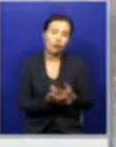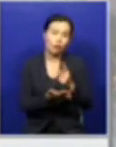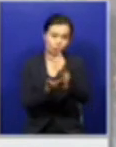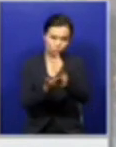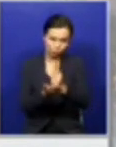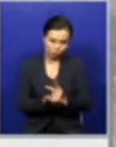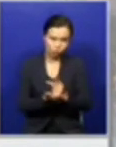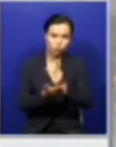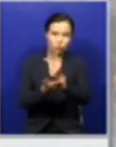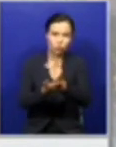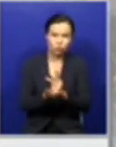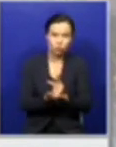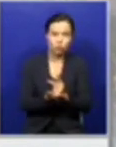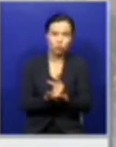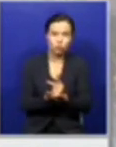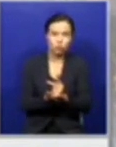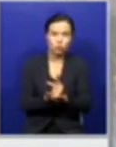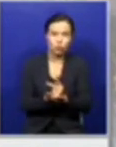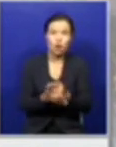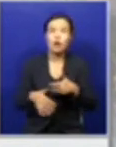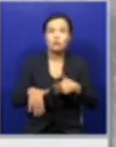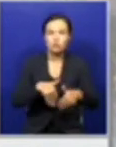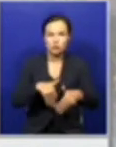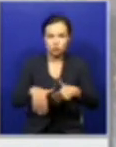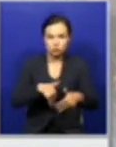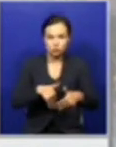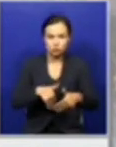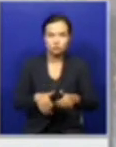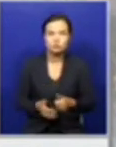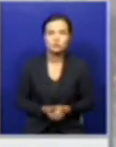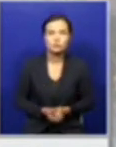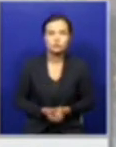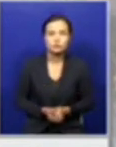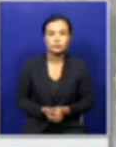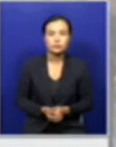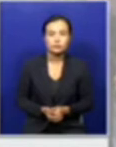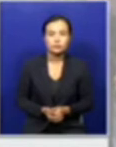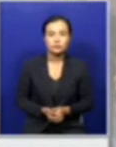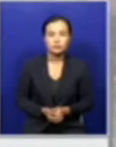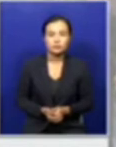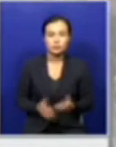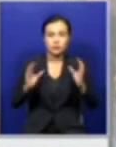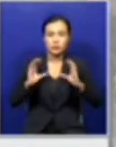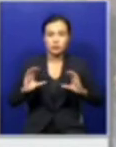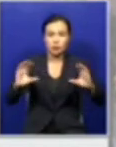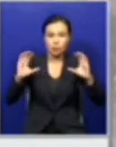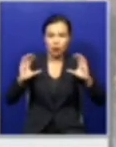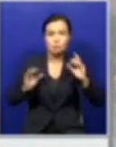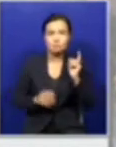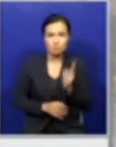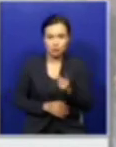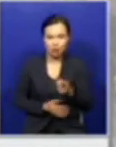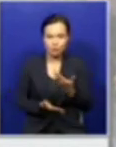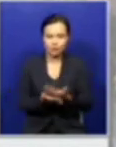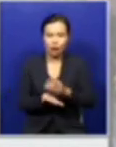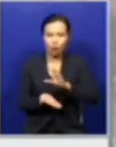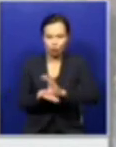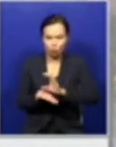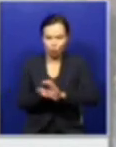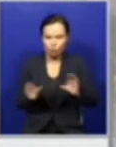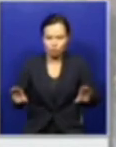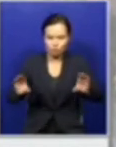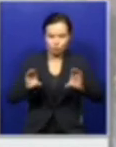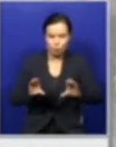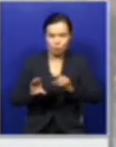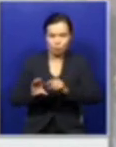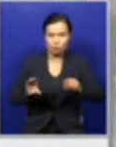นะครับประชาชนมาและรัฐบาลท ถ้าเป็นประจำก็จะเอางบประจำนะครับเข้ามา